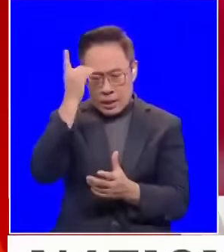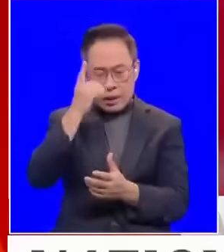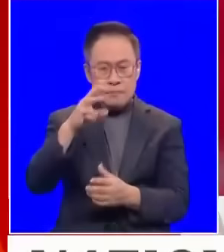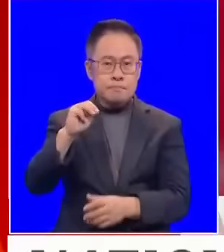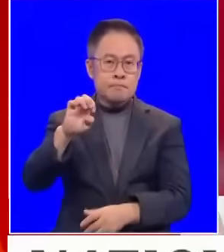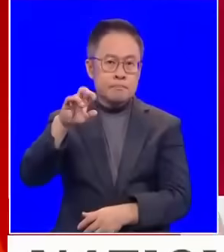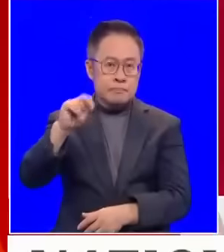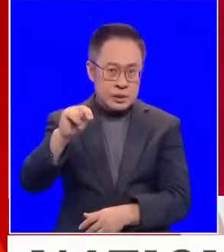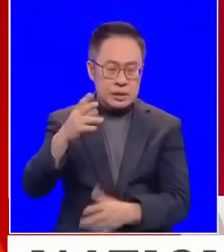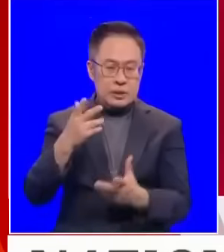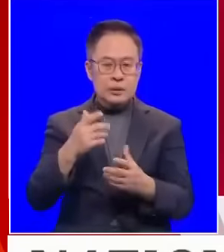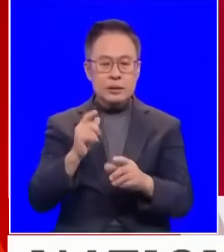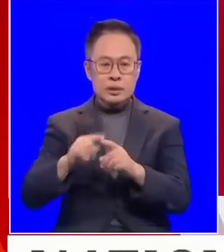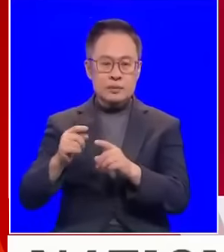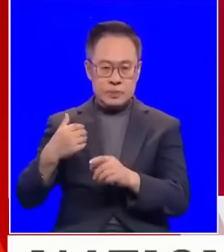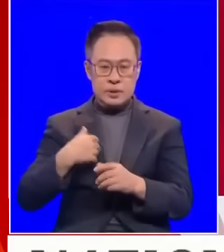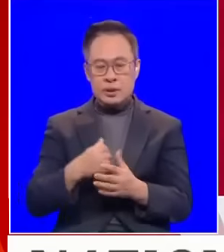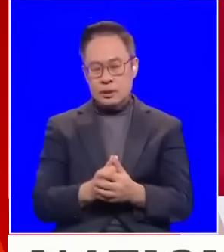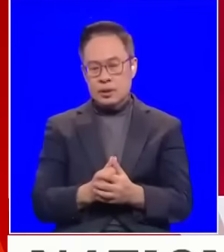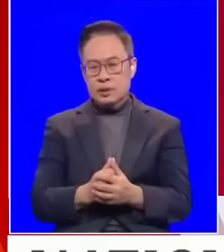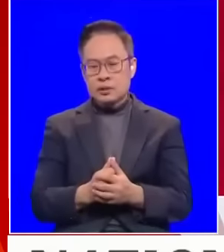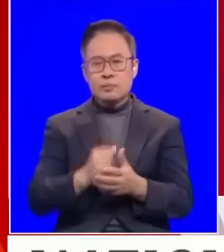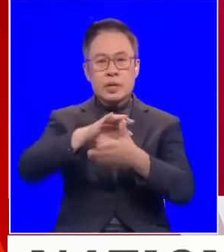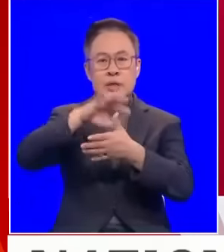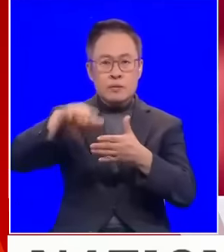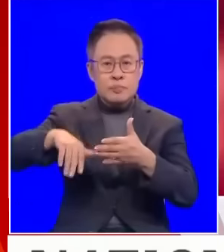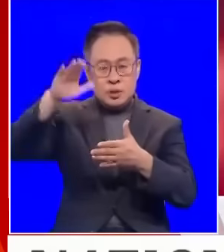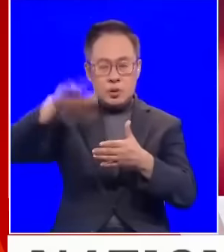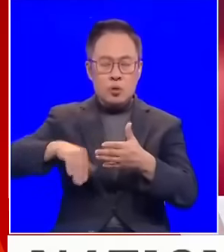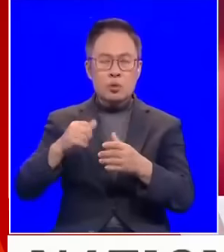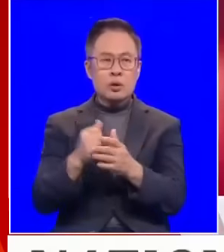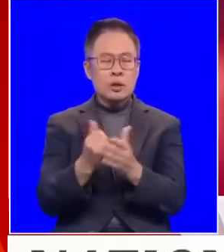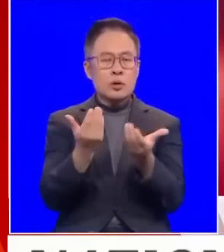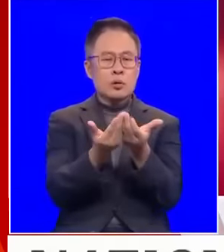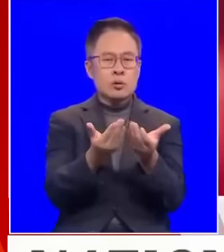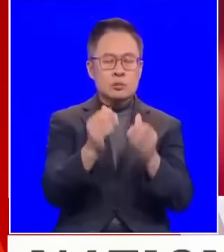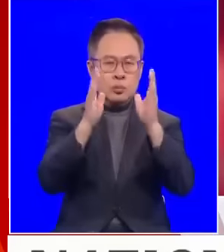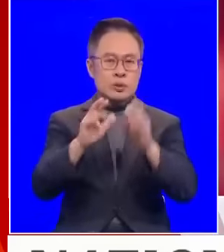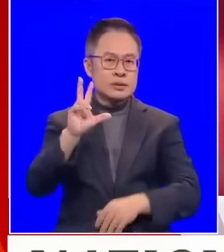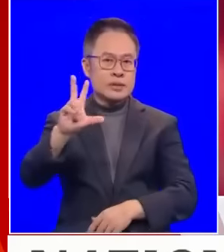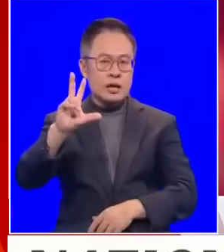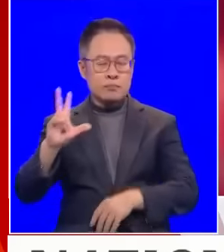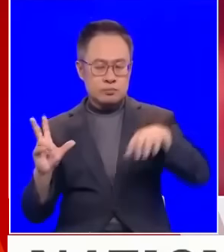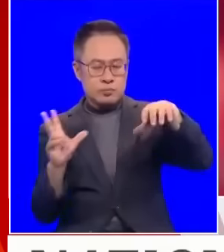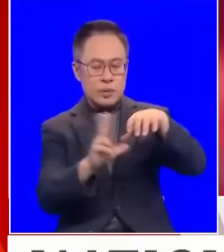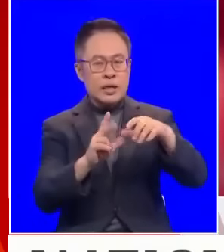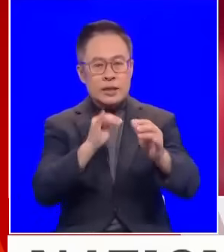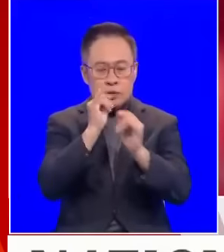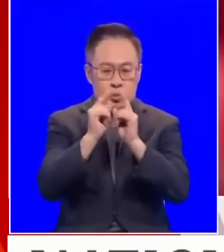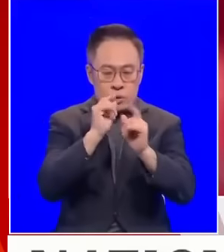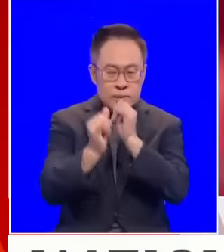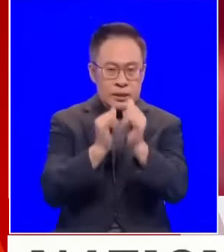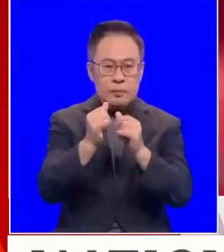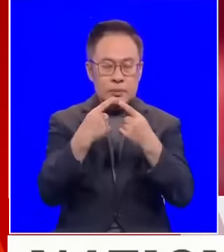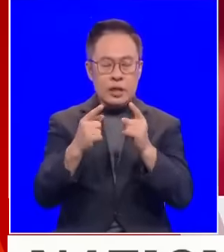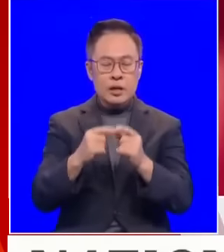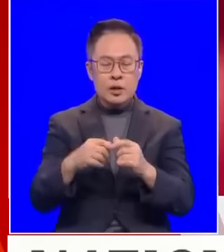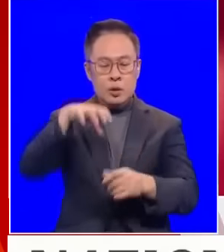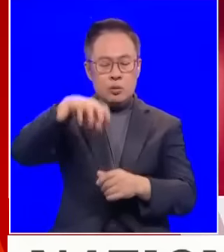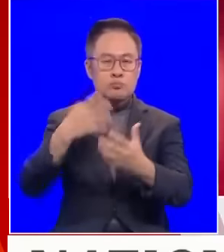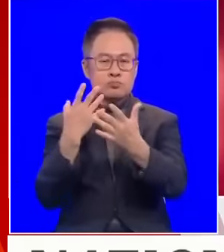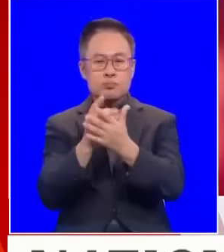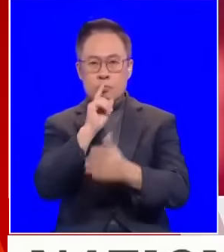าเยี่ยมพบนะครับว่ามีญาติของบรรดาเหล่าบอส3รายครับเดินทางมาเยี่ยมแต่ไม่เปิดเผยข้อมูลนะครับว่าเป็นญาติของบุคคลใดต่อมาทราบ